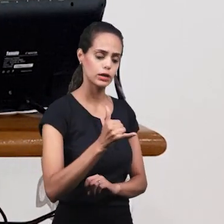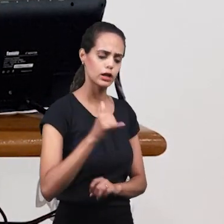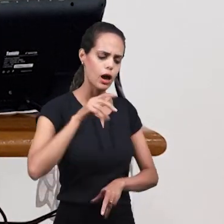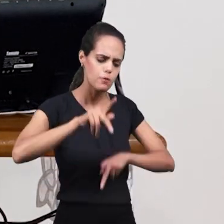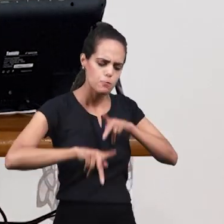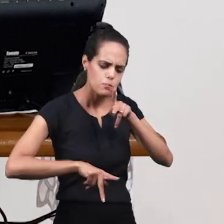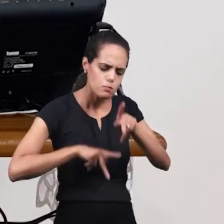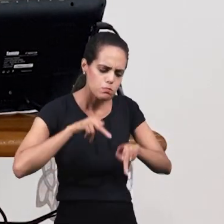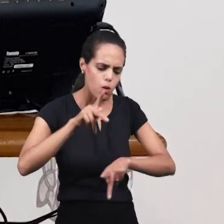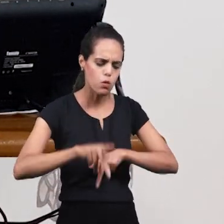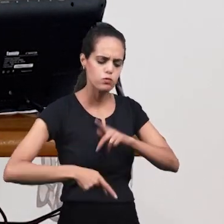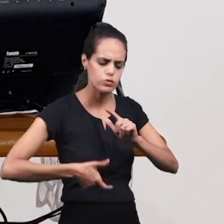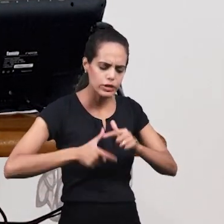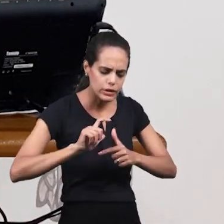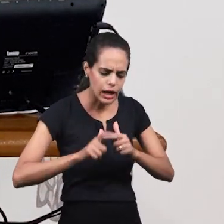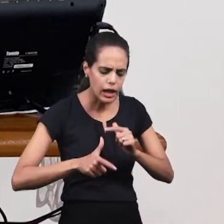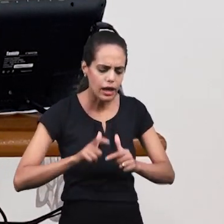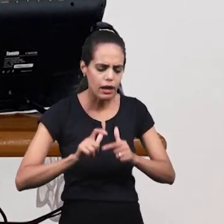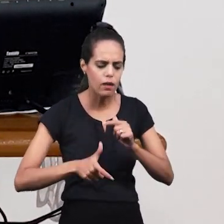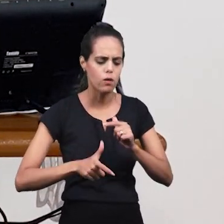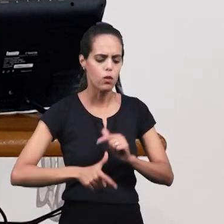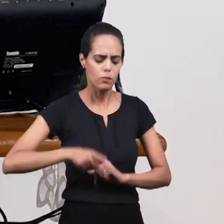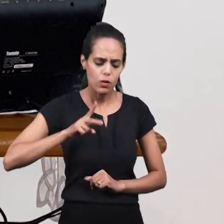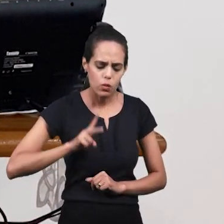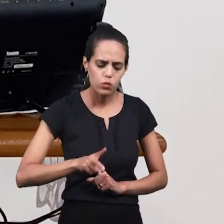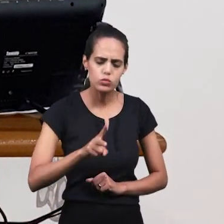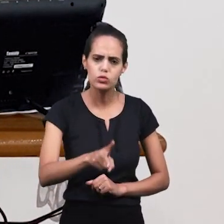Sa bannière de victoire,